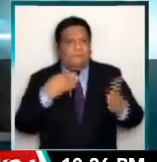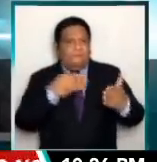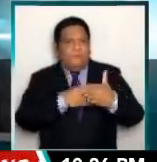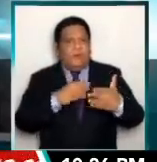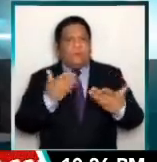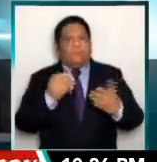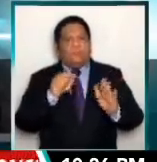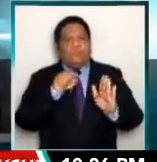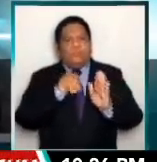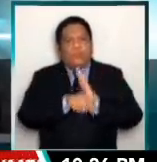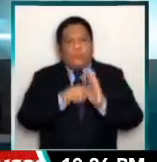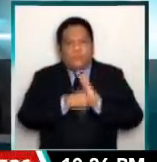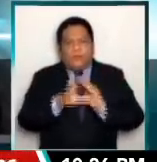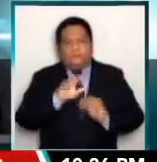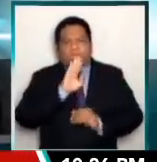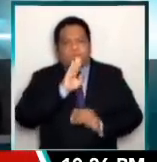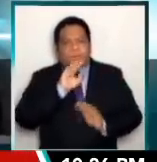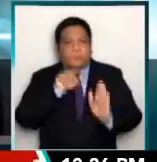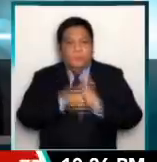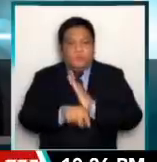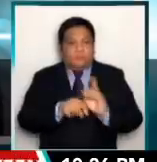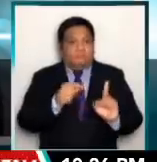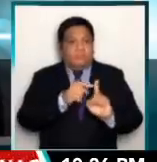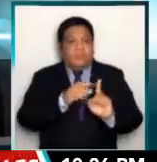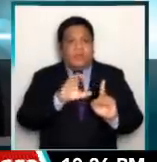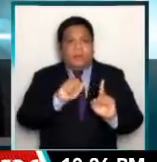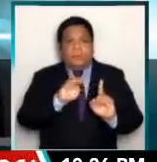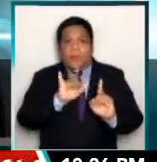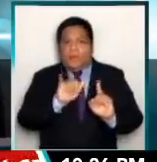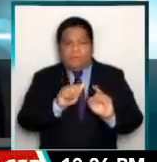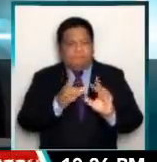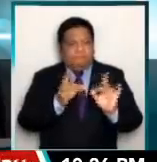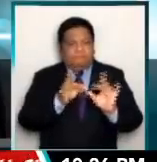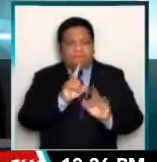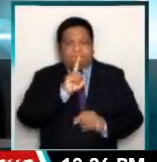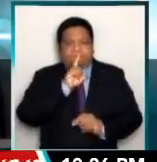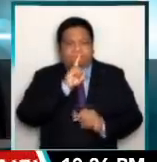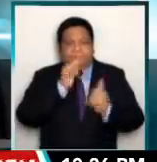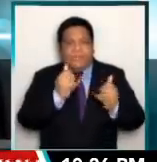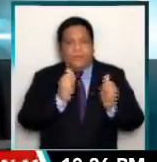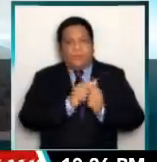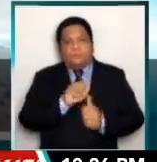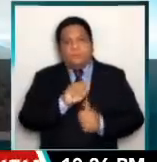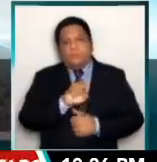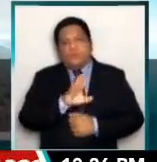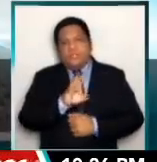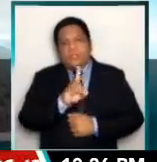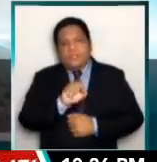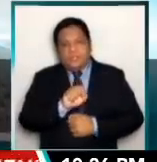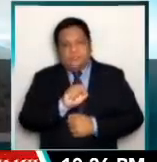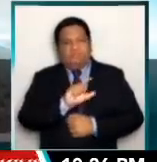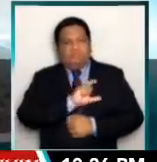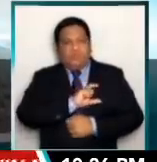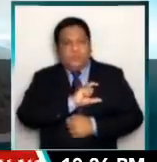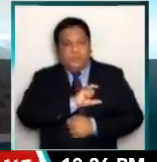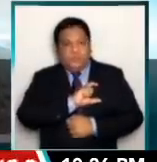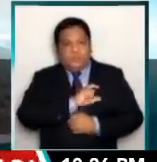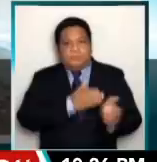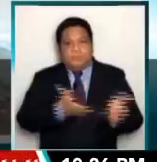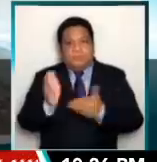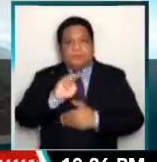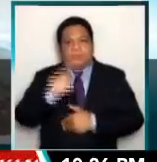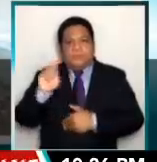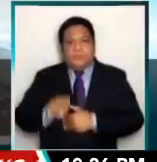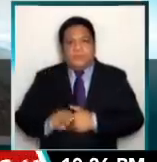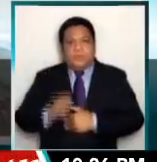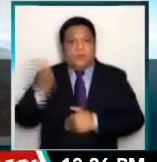nagbigay ng pahayag si Cambaya na nasa kustodiya na ngayon ng Mercedes Municipal Police. Nakatakda siyang dalhin sa Maynila. October 9,